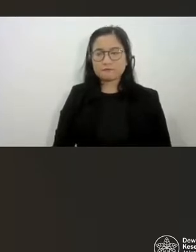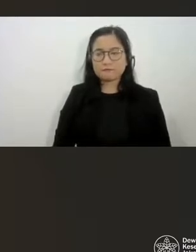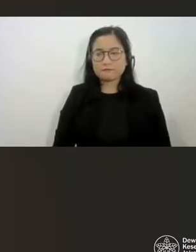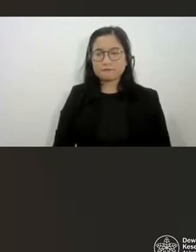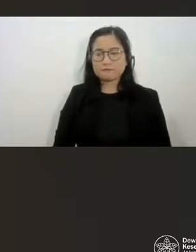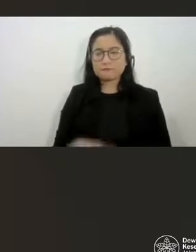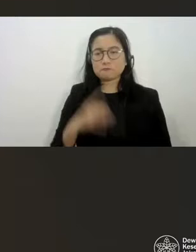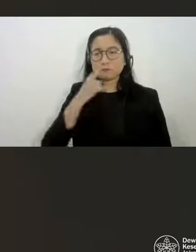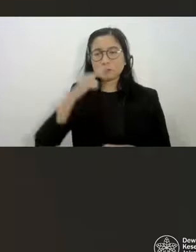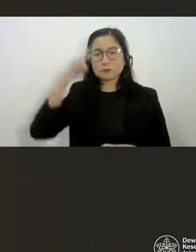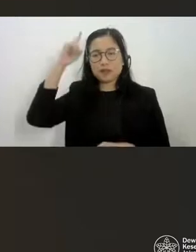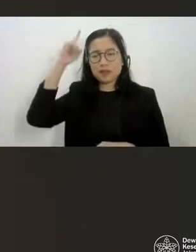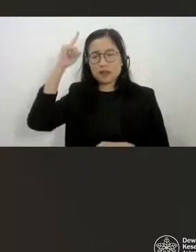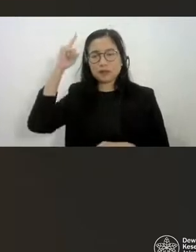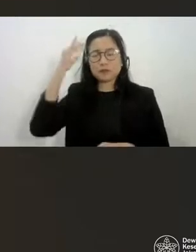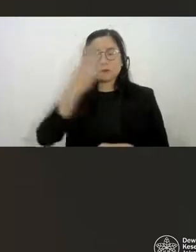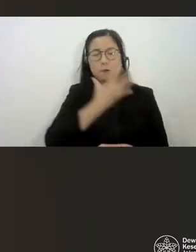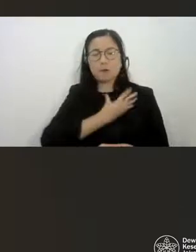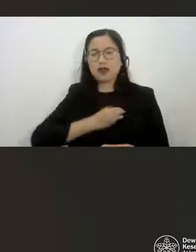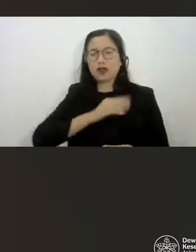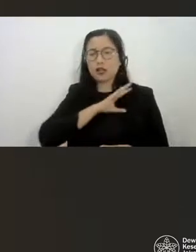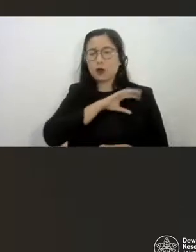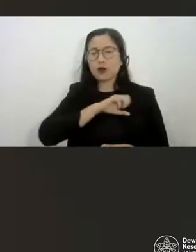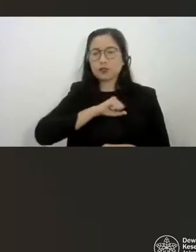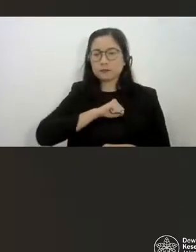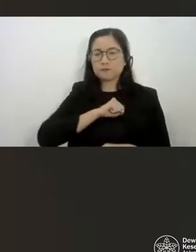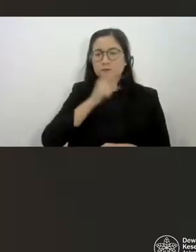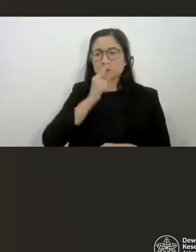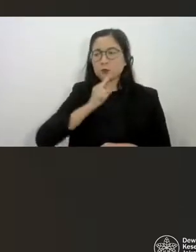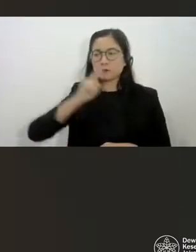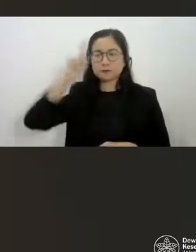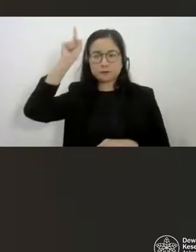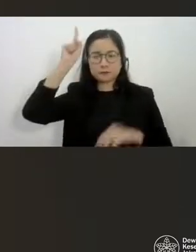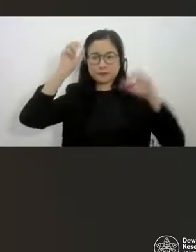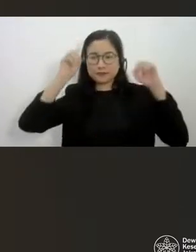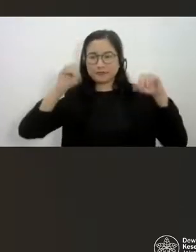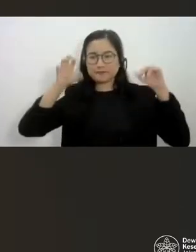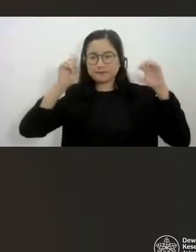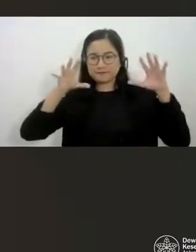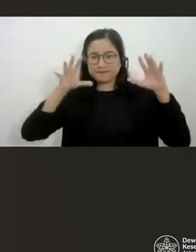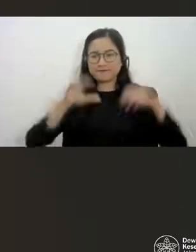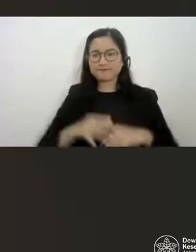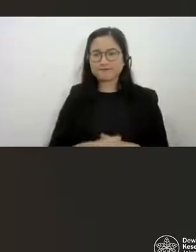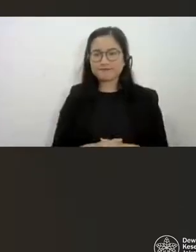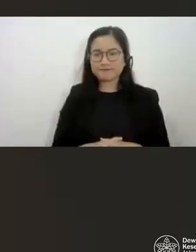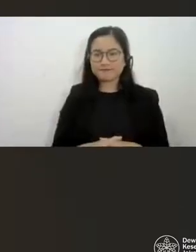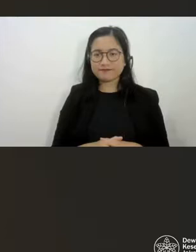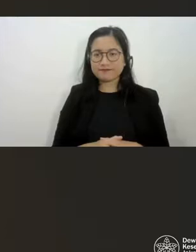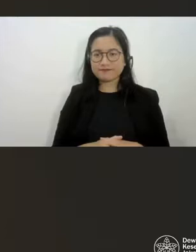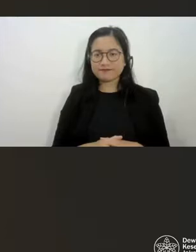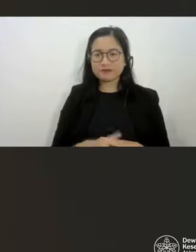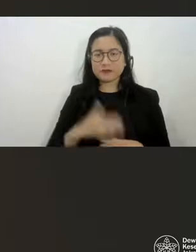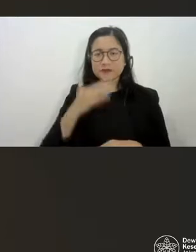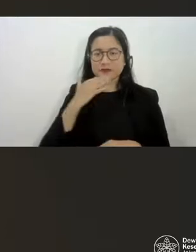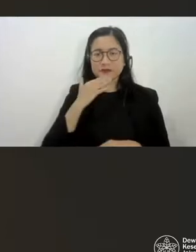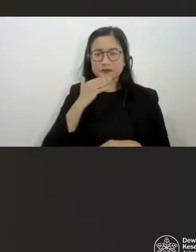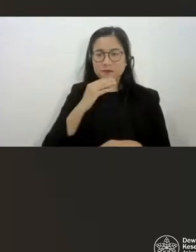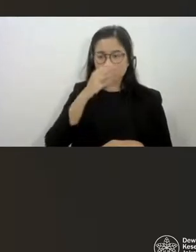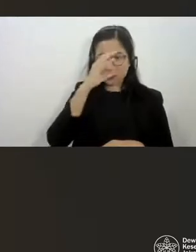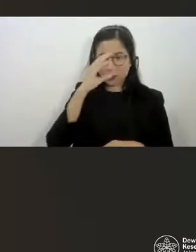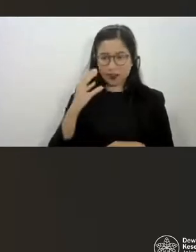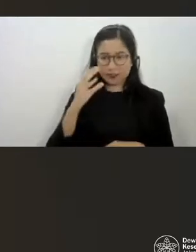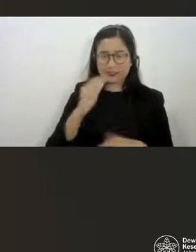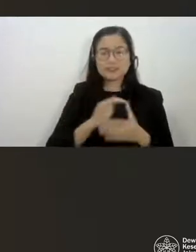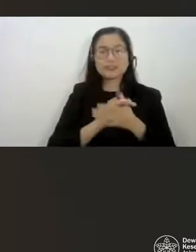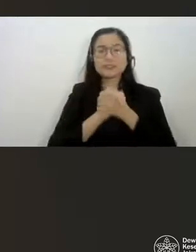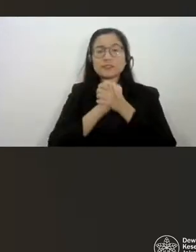Bismillahirrahmanirrahim. Assalamualaikum warahmatullahi wabarakatuh. Waalaikumsalam. Selamat sore, salam sejahtera